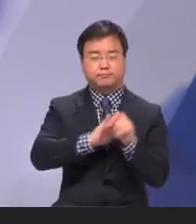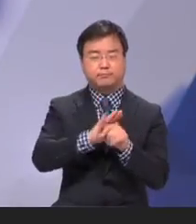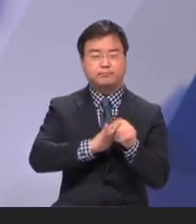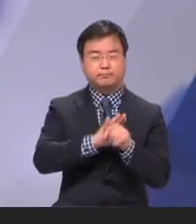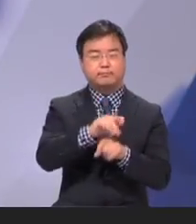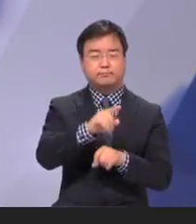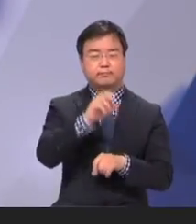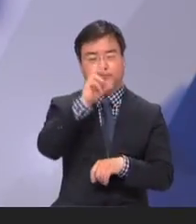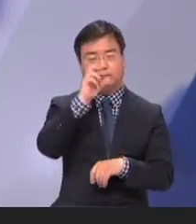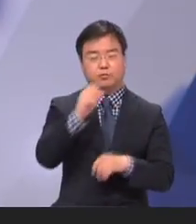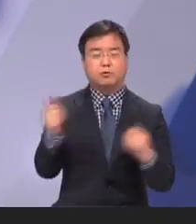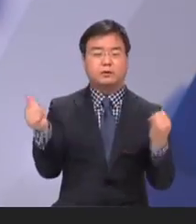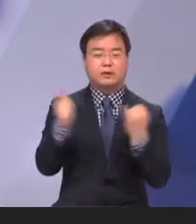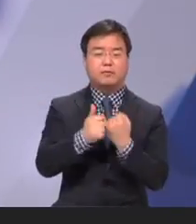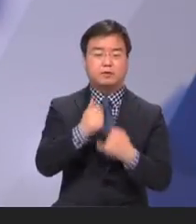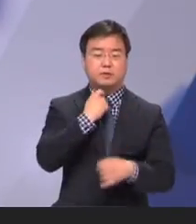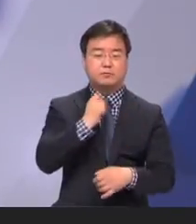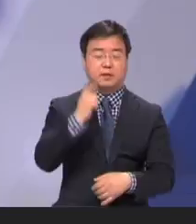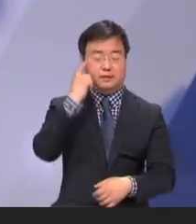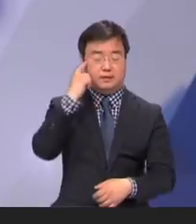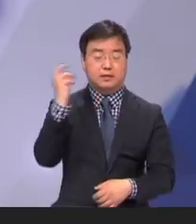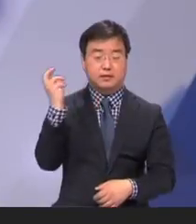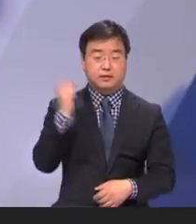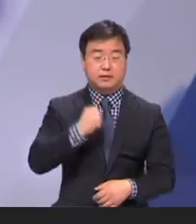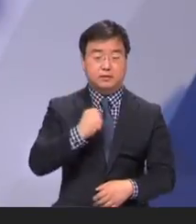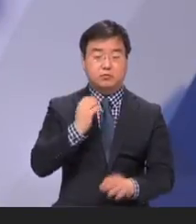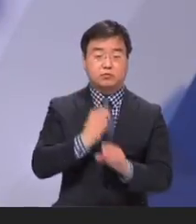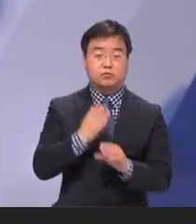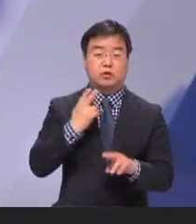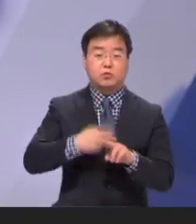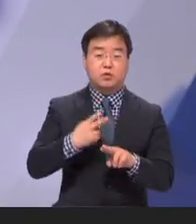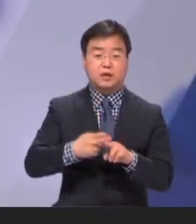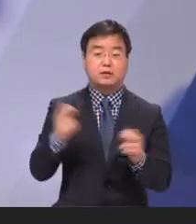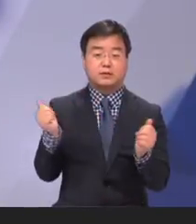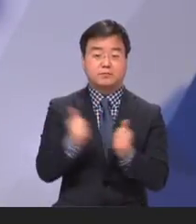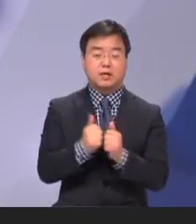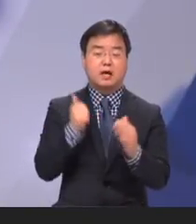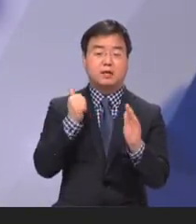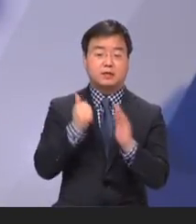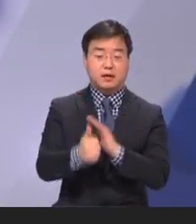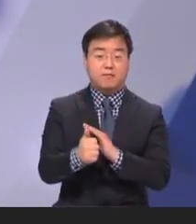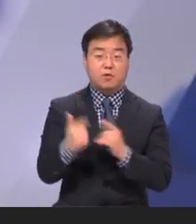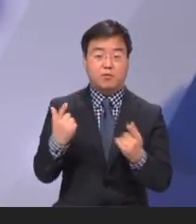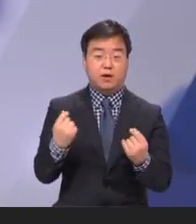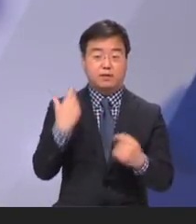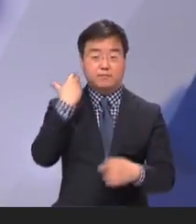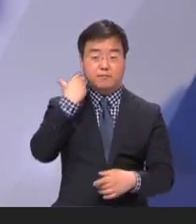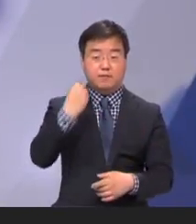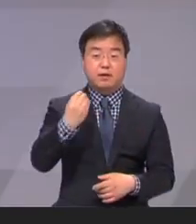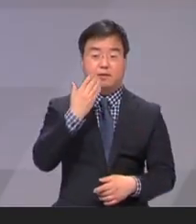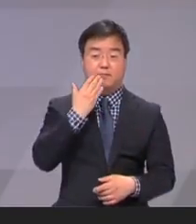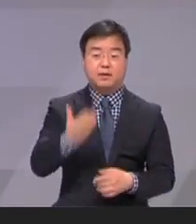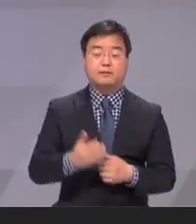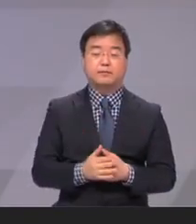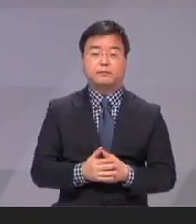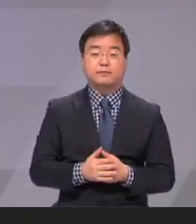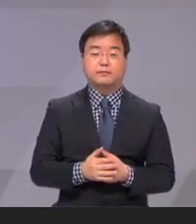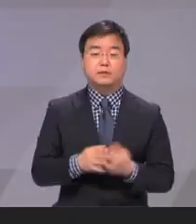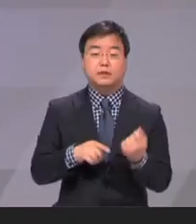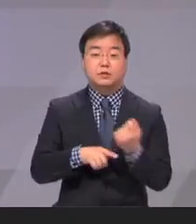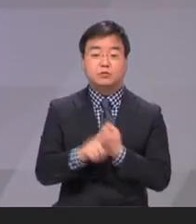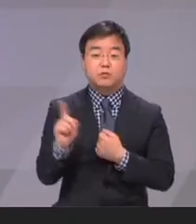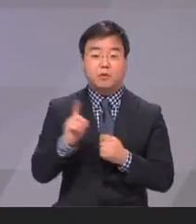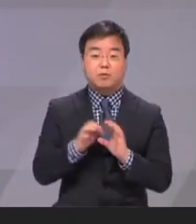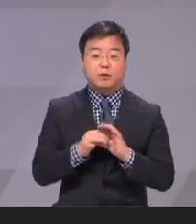좋을까 네네. 이런 판타지를 갖게 되기 때문에 요리하는 남자가 남자의 대표적인 지금 매력이 된 것 같습니다. 네. 뭐 이유야